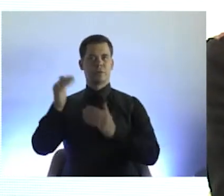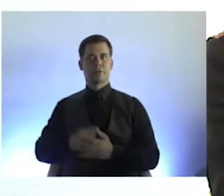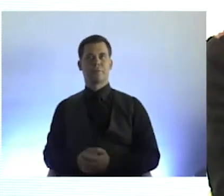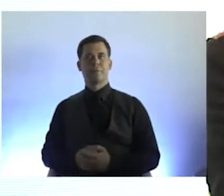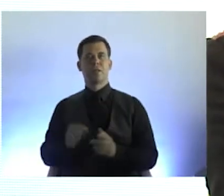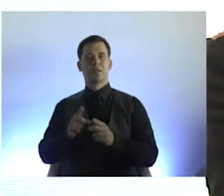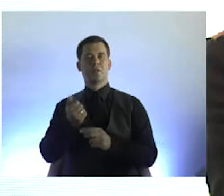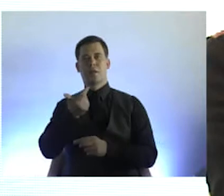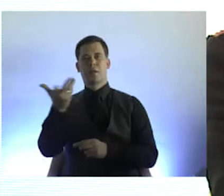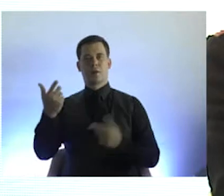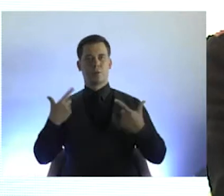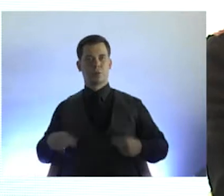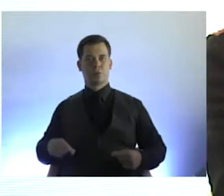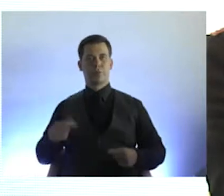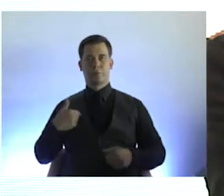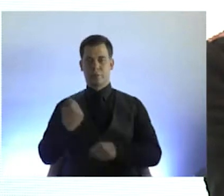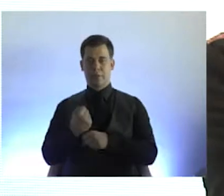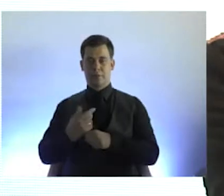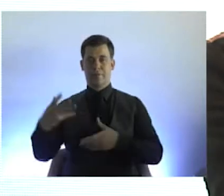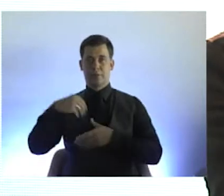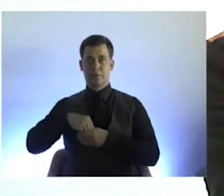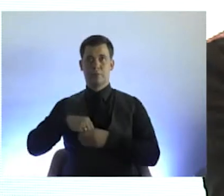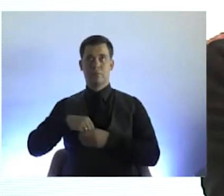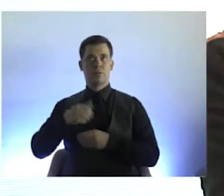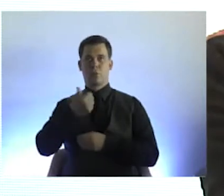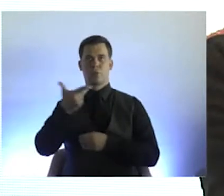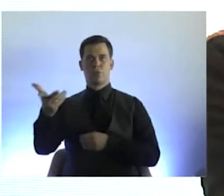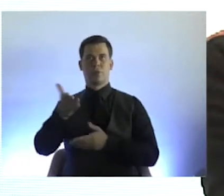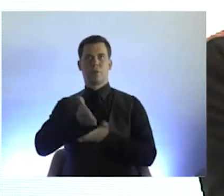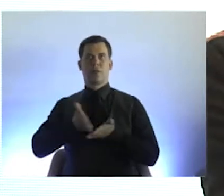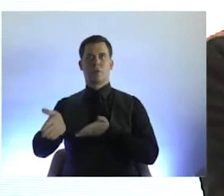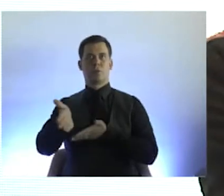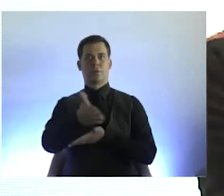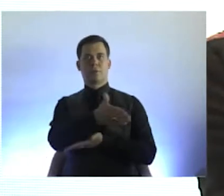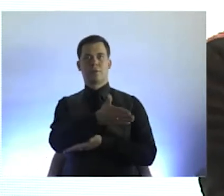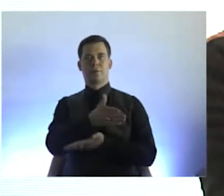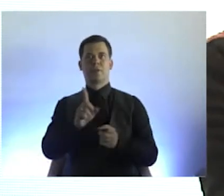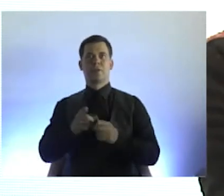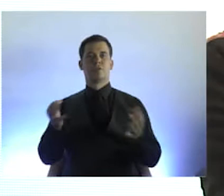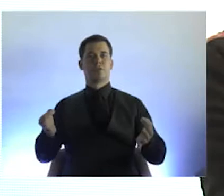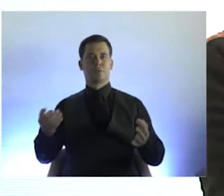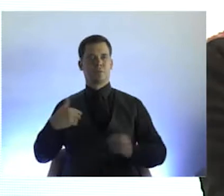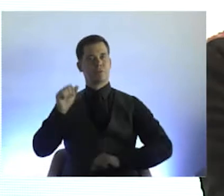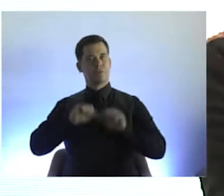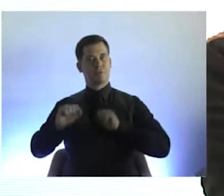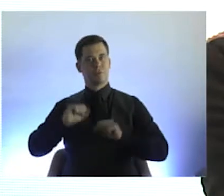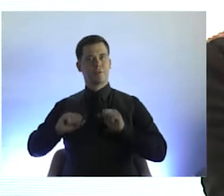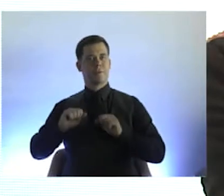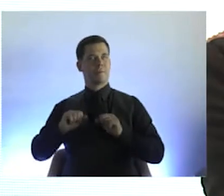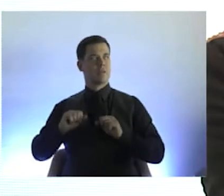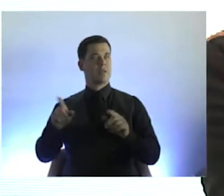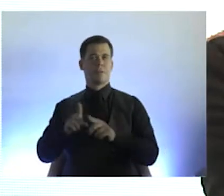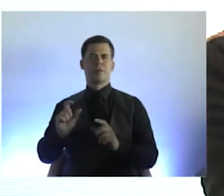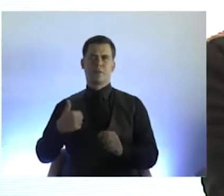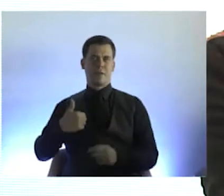Kilkadziesiąt osób, które u nas pracuje, pochodzą z bardzo różnych kierunków. Ja sobie dzisiaj nawet zrobiłam takie ćwiczenie, zastanawiałam się, czy ja